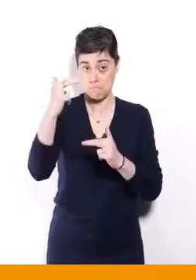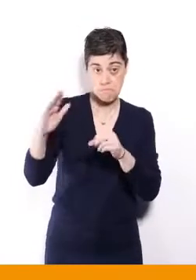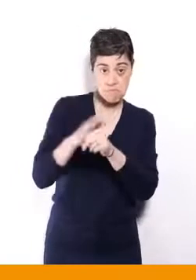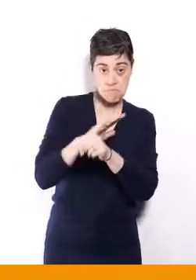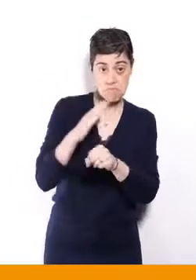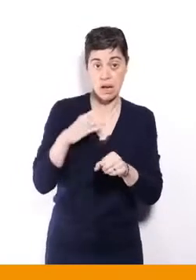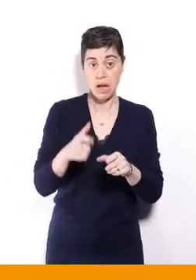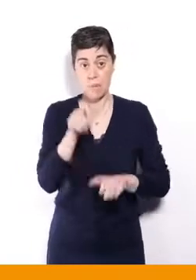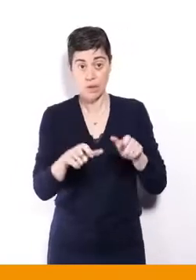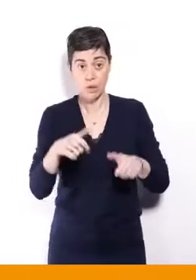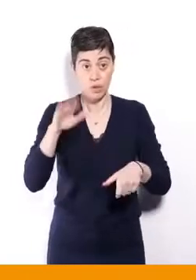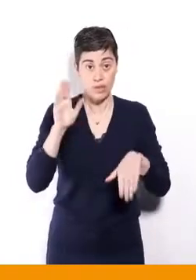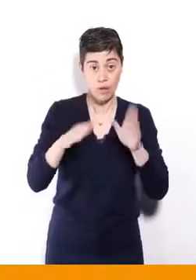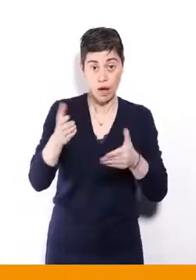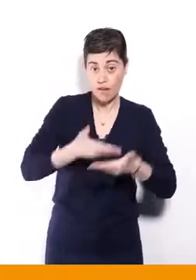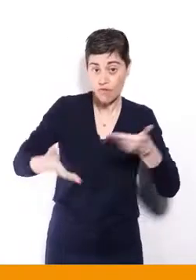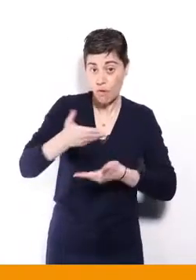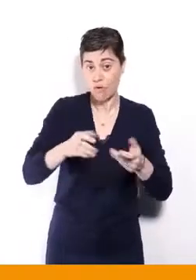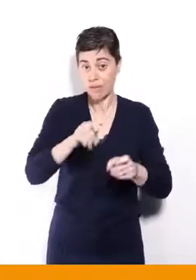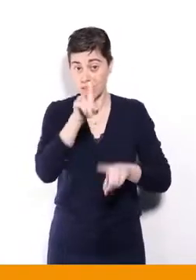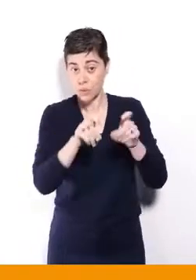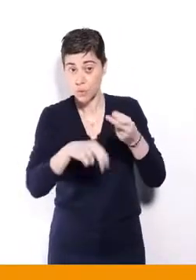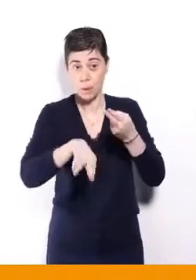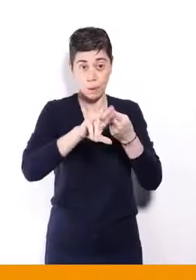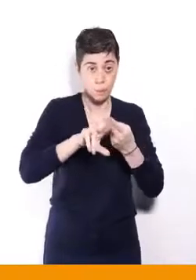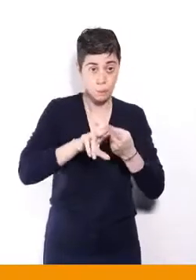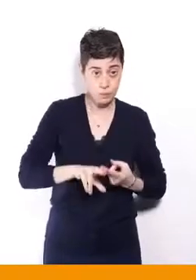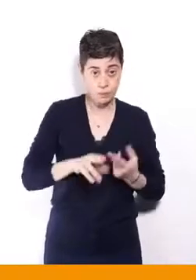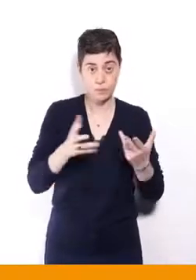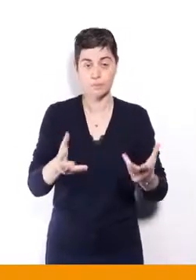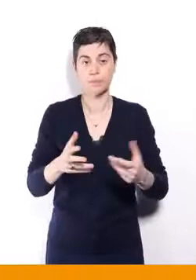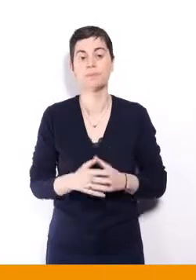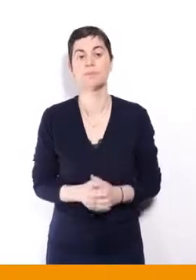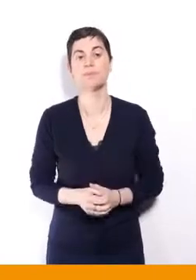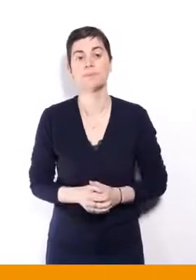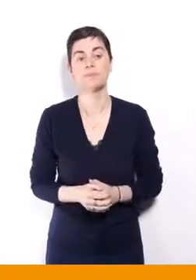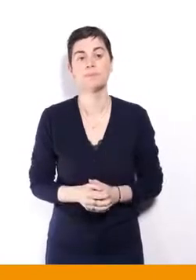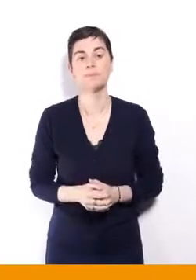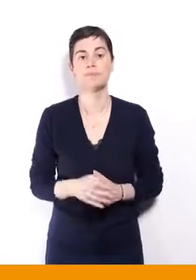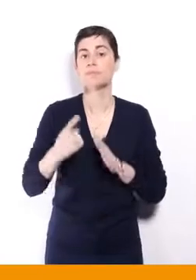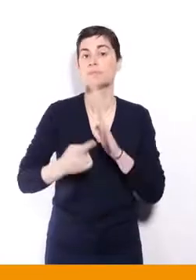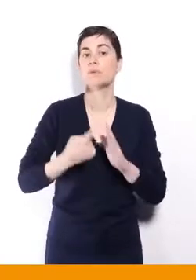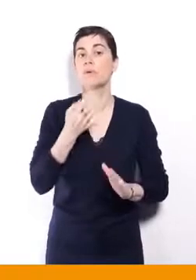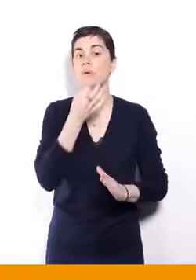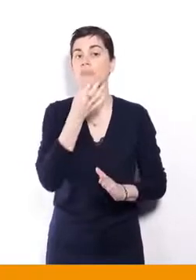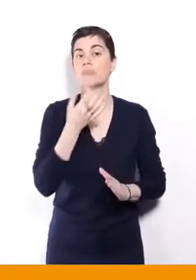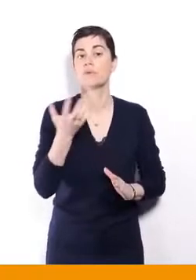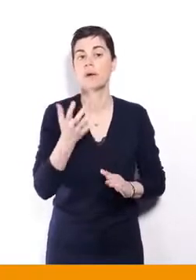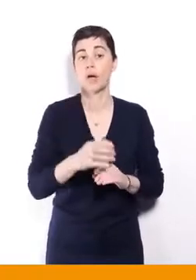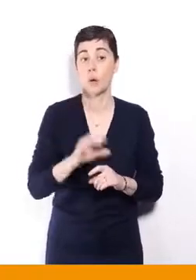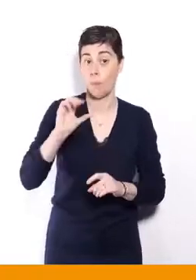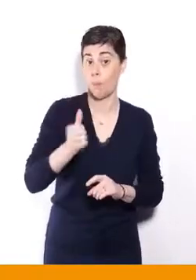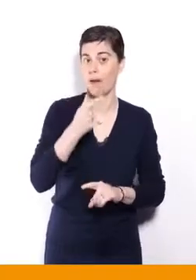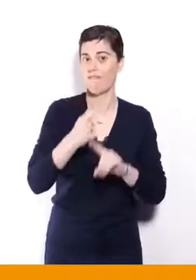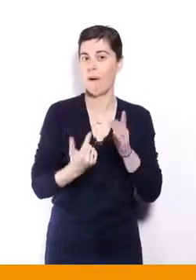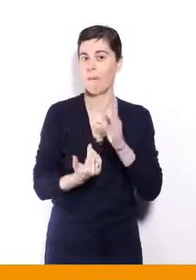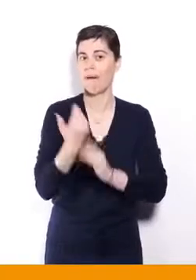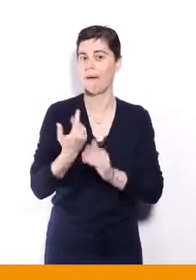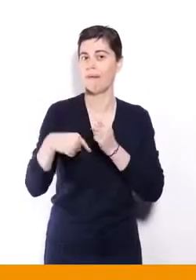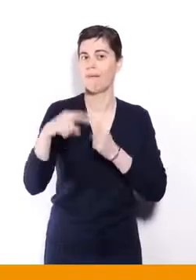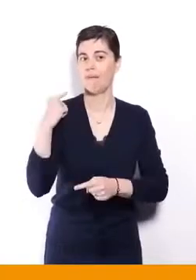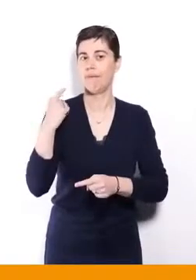candidats, différents temps d'échange avec des candidats. Je vous rappelle que lors de la première matinée, nous avions